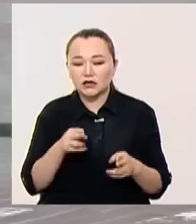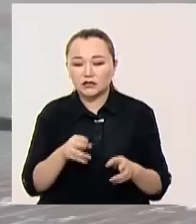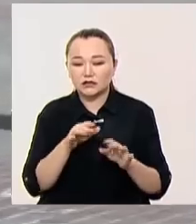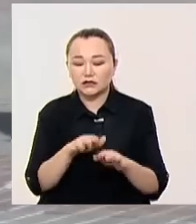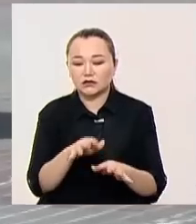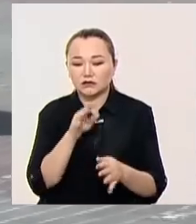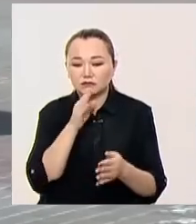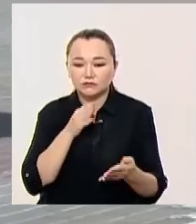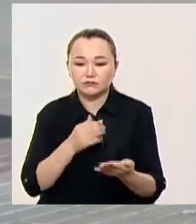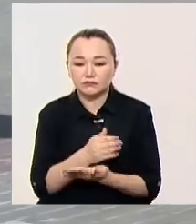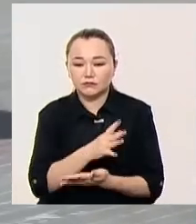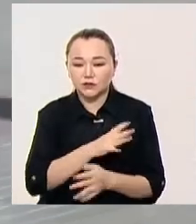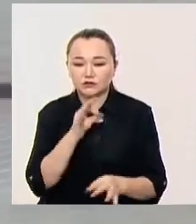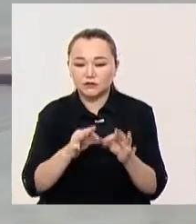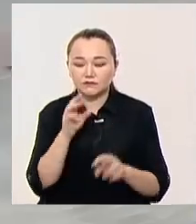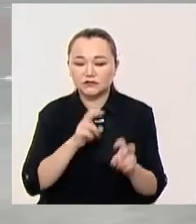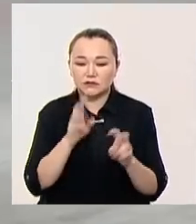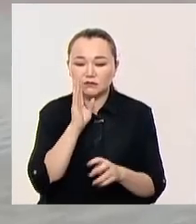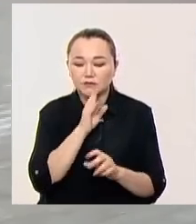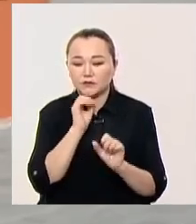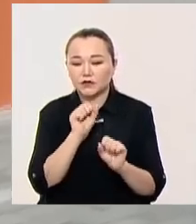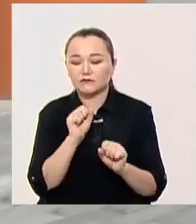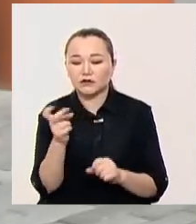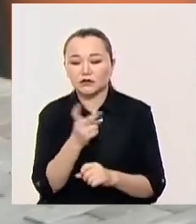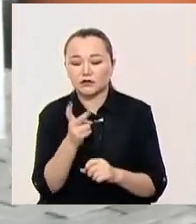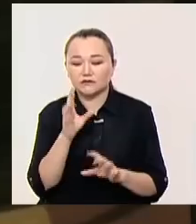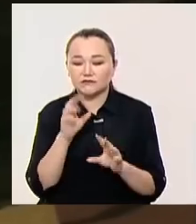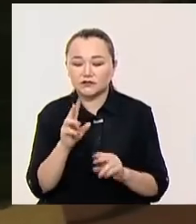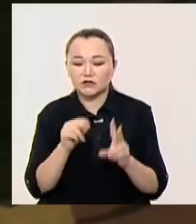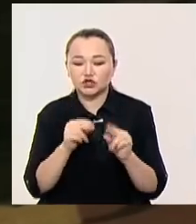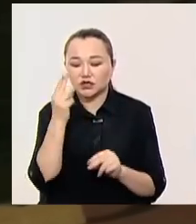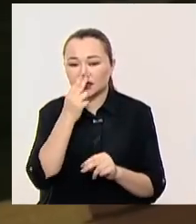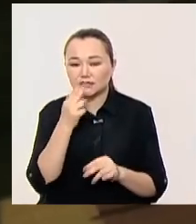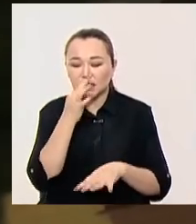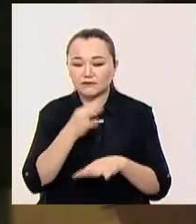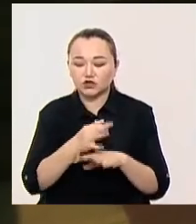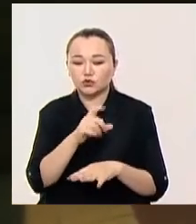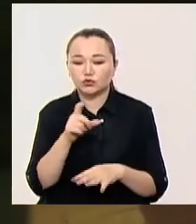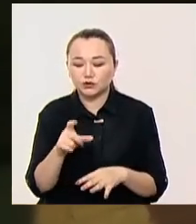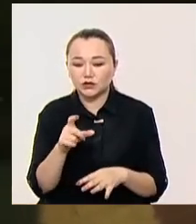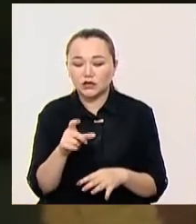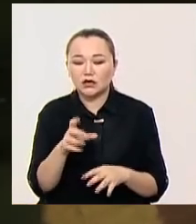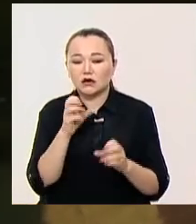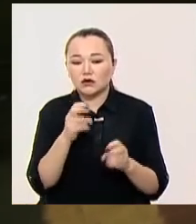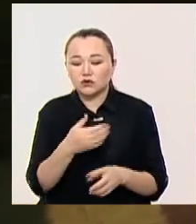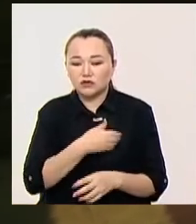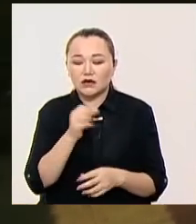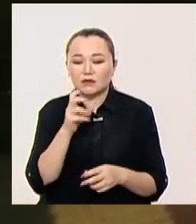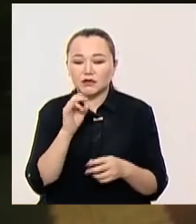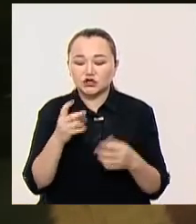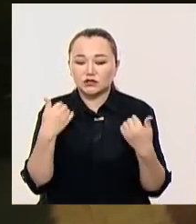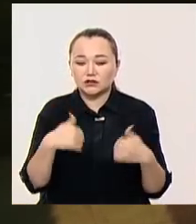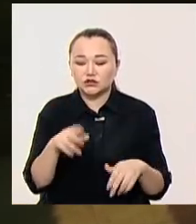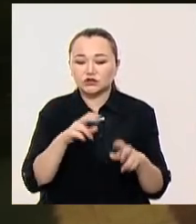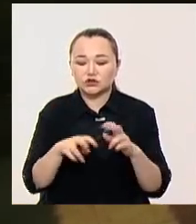бұрдық. Әділдік іздеп амалы таусылған адвокат пен ананың бар үміті Астанадағы жауапты мамандарда. Қайтсек Арманжанның денесін